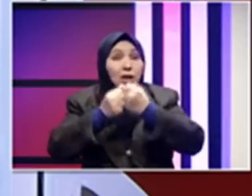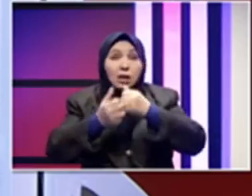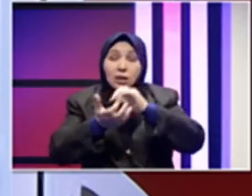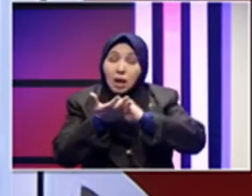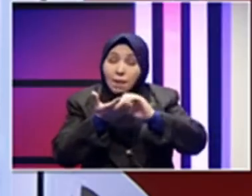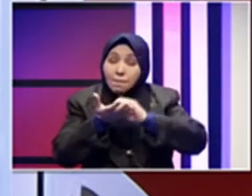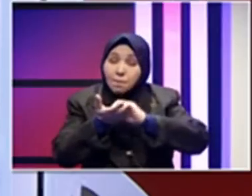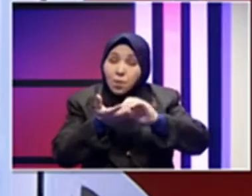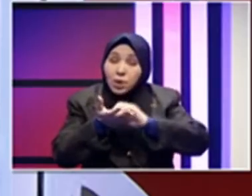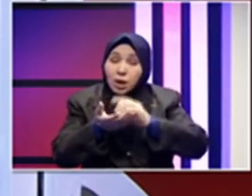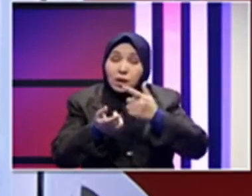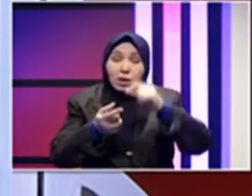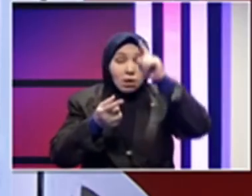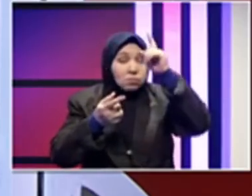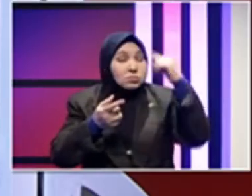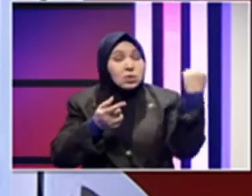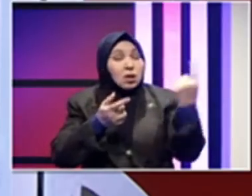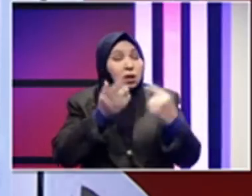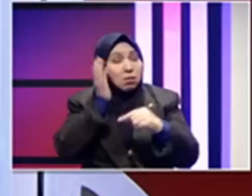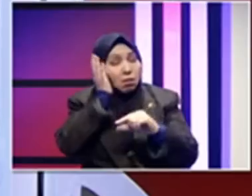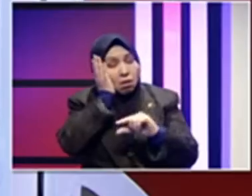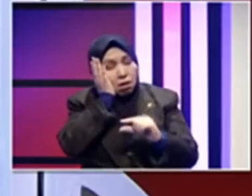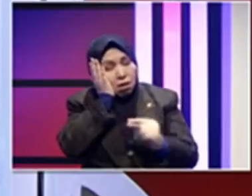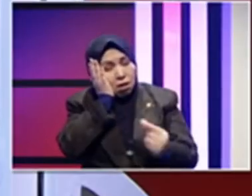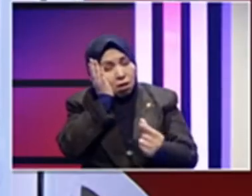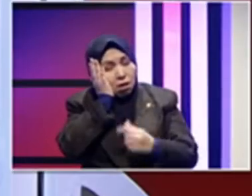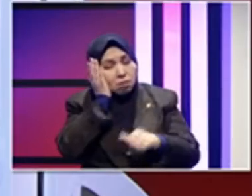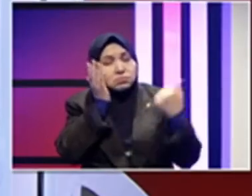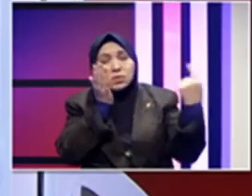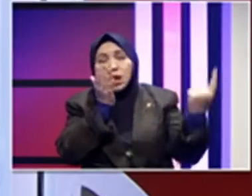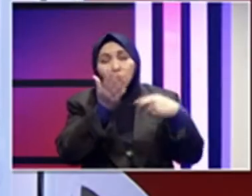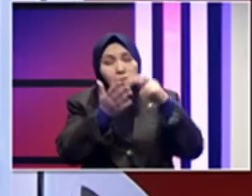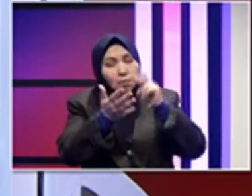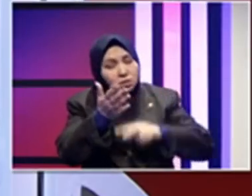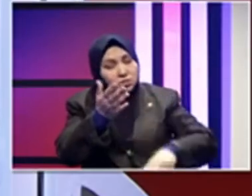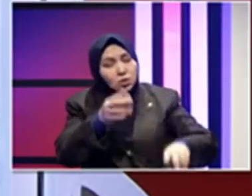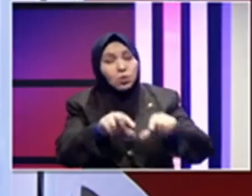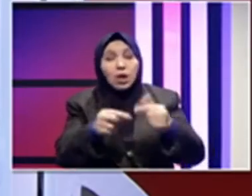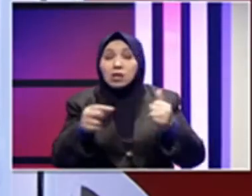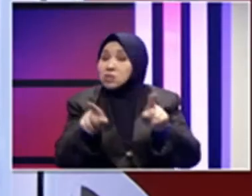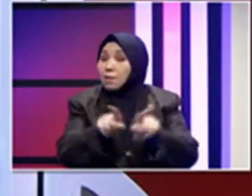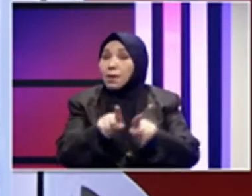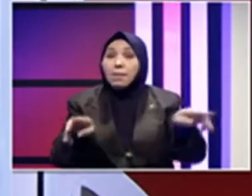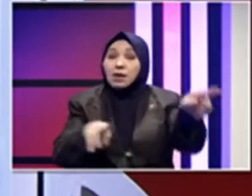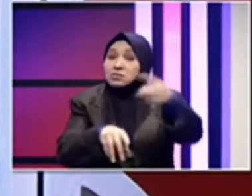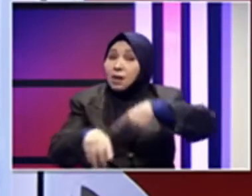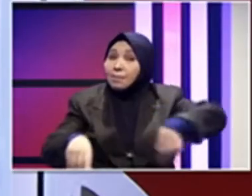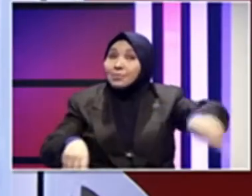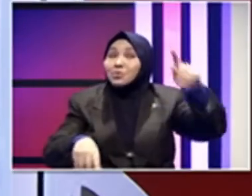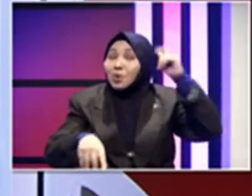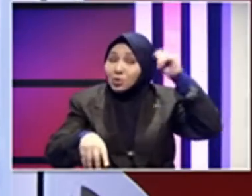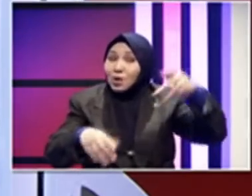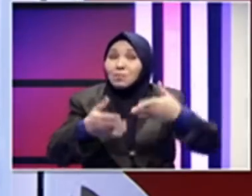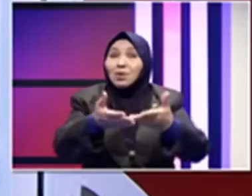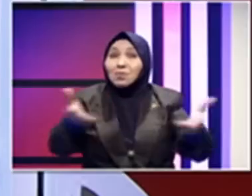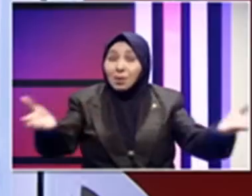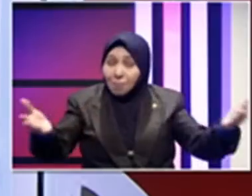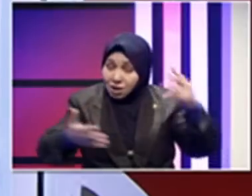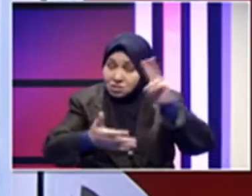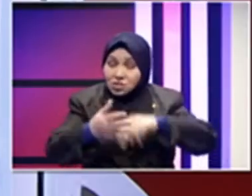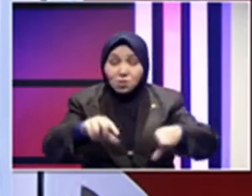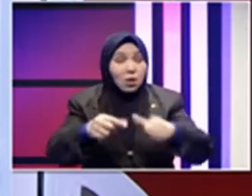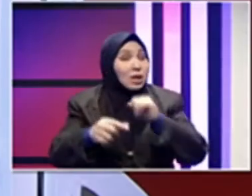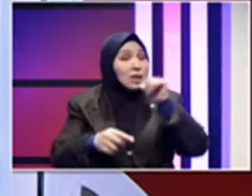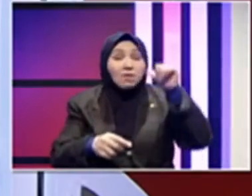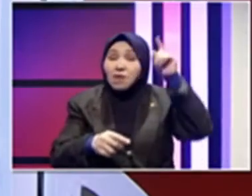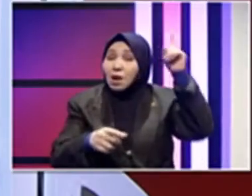keampunan dengan selalu tilawah kitab Allah. Subhanallah. Selalu baca Quran seperti mana tuan-tuan, ya. Perbincangan dalam tafsir menyatakan baca Quran tak faham